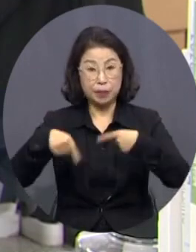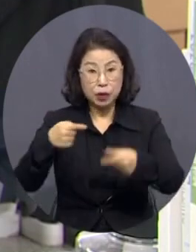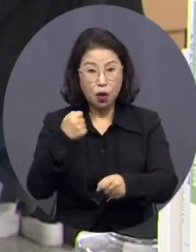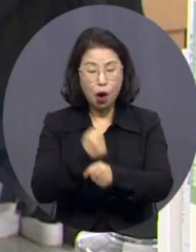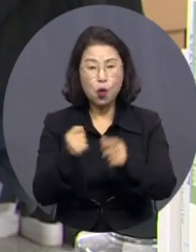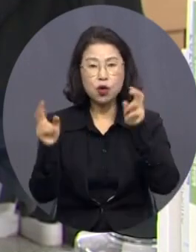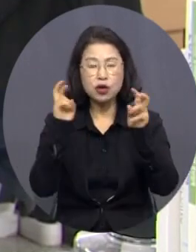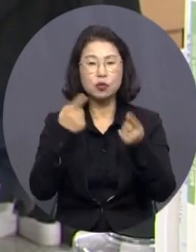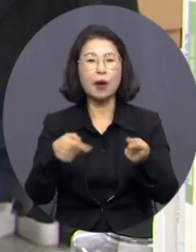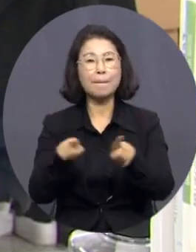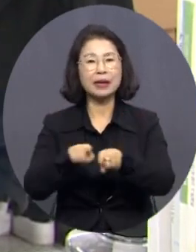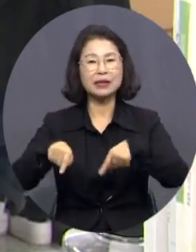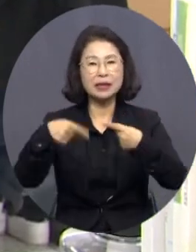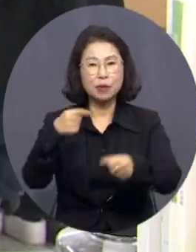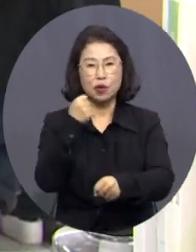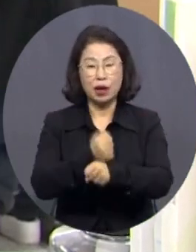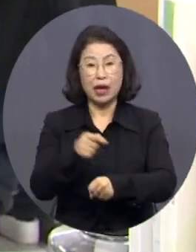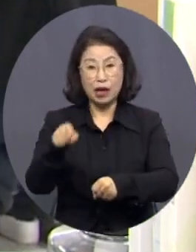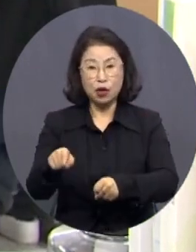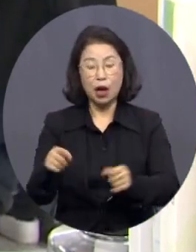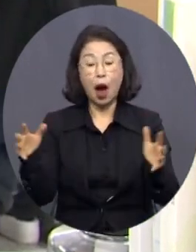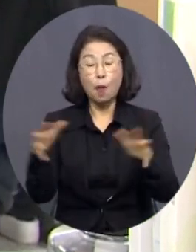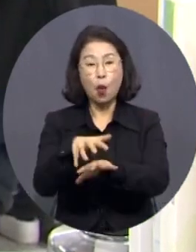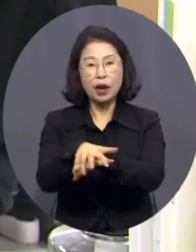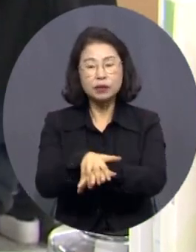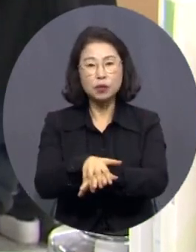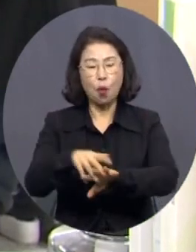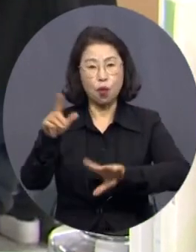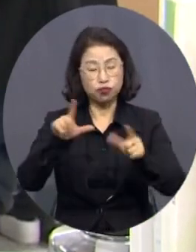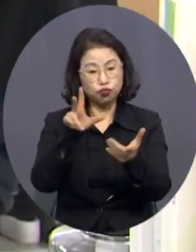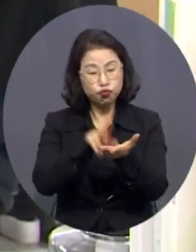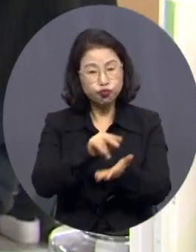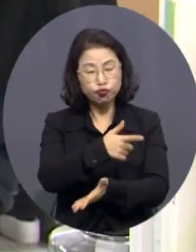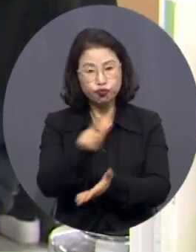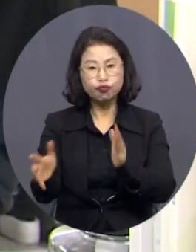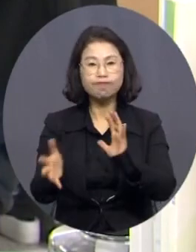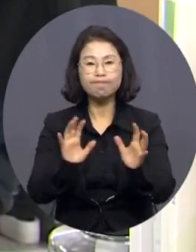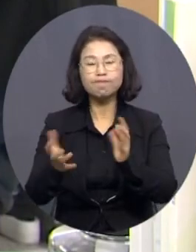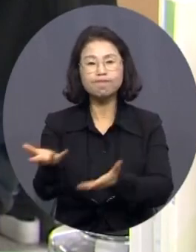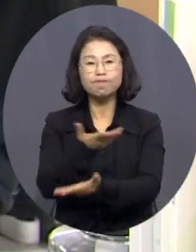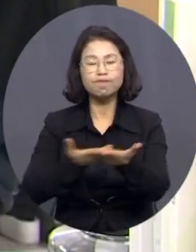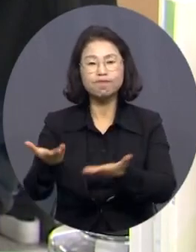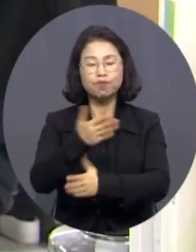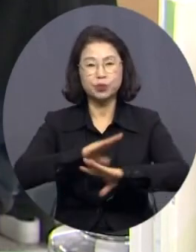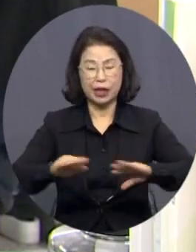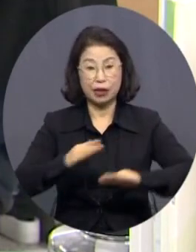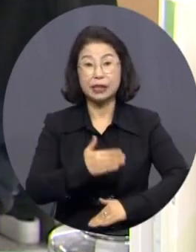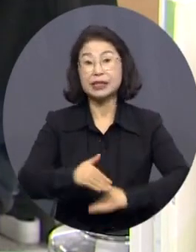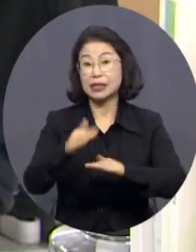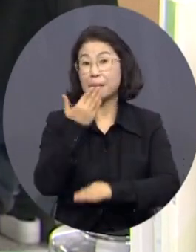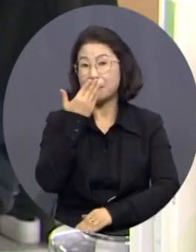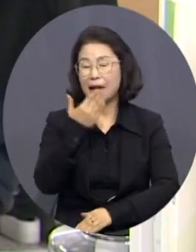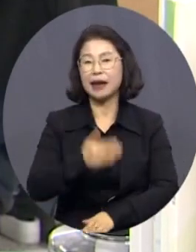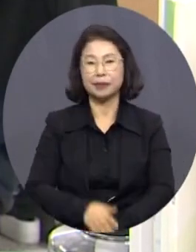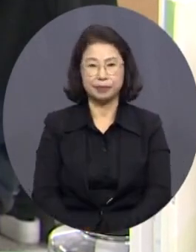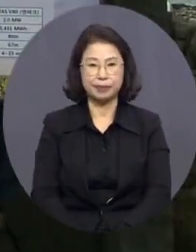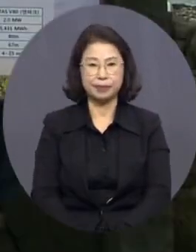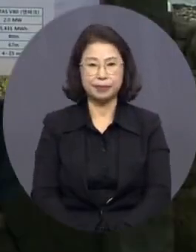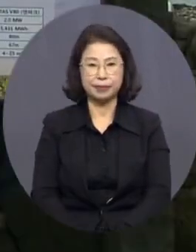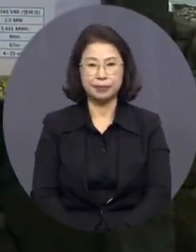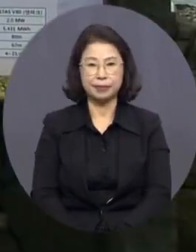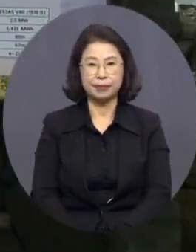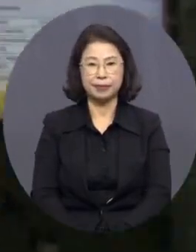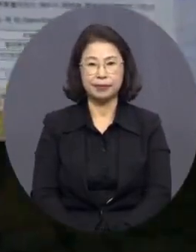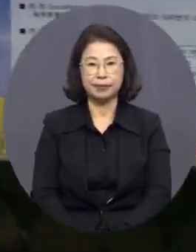기업들이 다시 들어가서 거기다 한대 모 어떤 현안에 대한 문제들을 같이 해결하면서 진할 수 있다 그